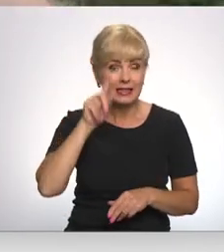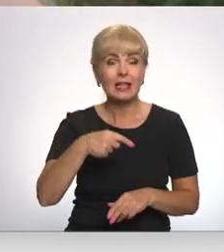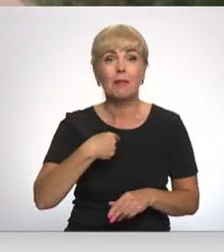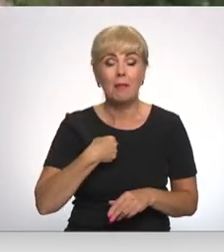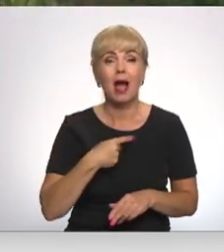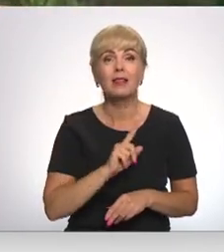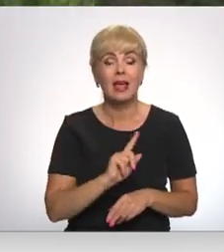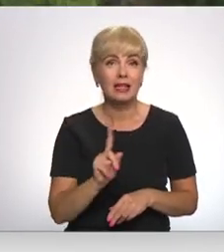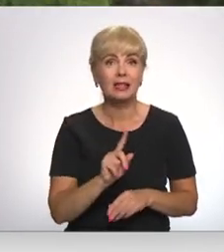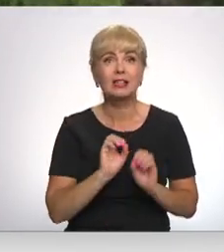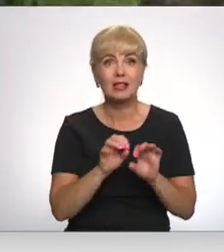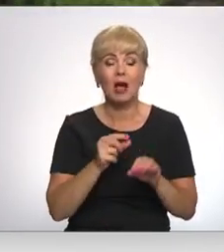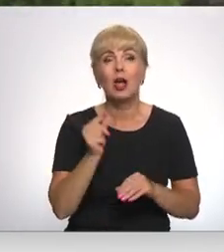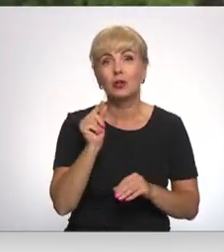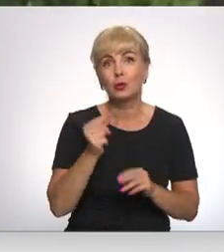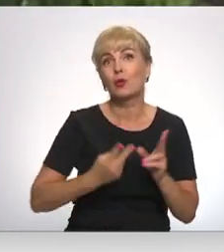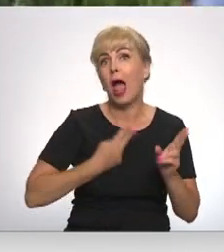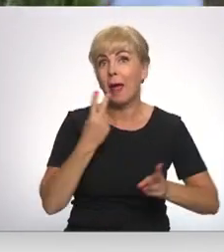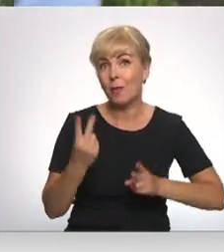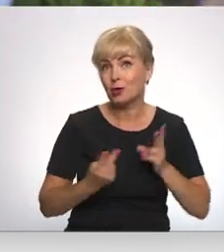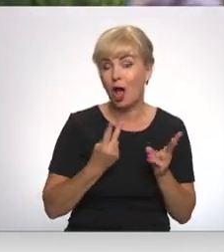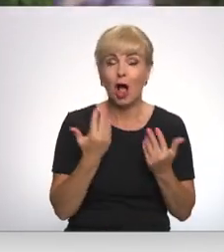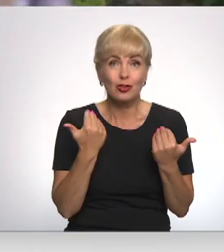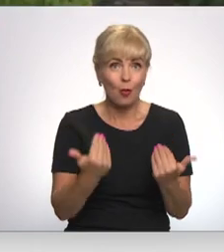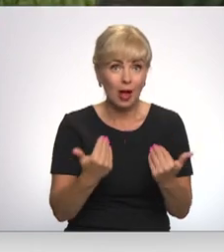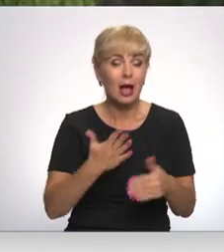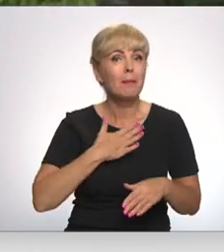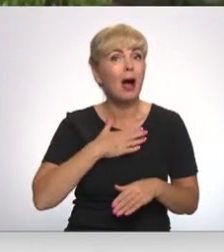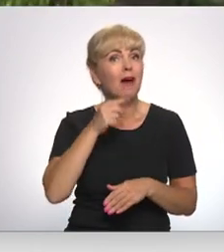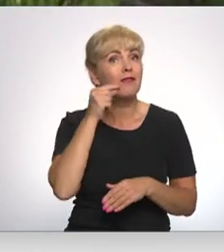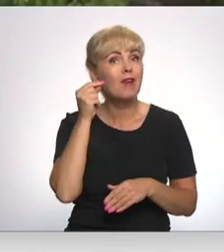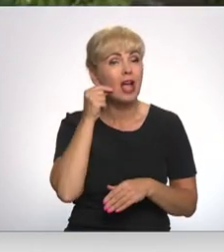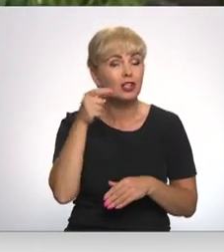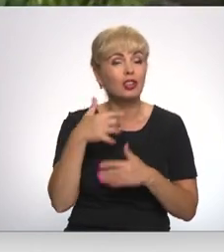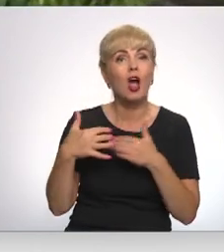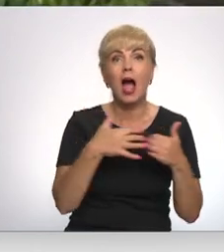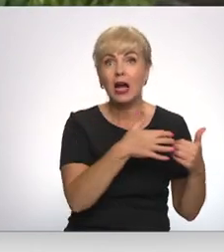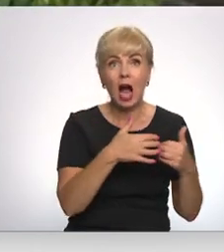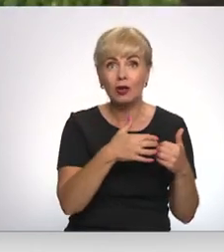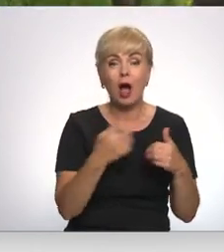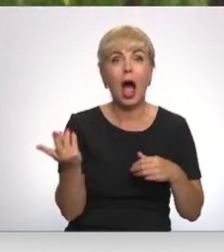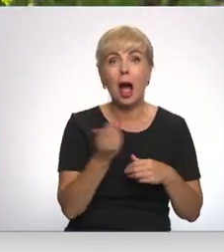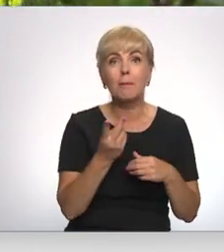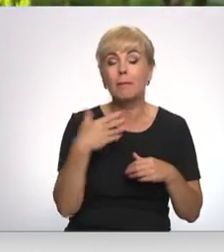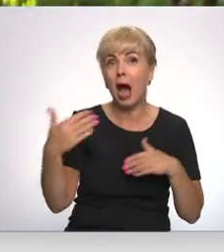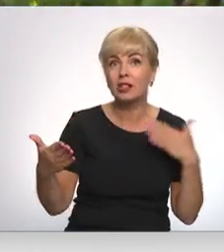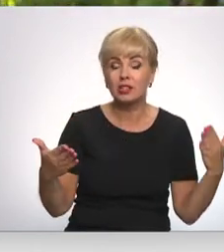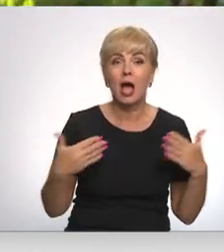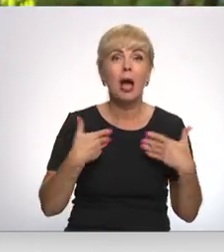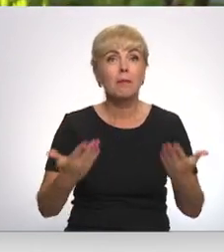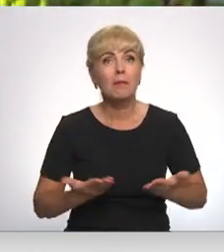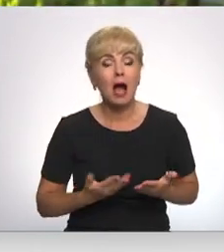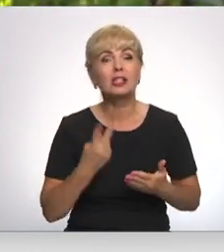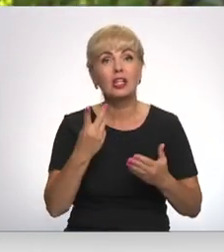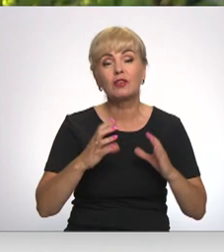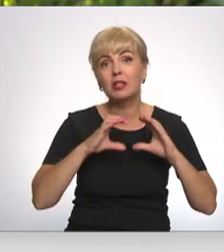stāsts. Es esmu mazliet emocionāls šodien, jo mans vectēvs karoja abās frontēs. Viņš pārdzīvoja divus